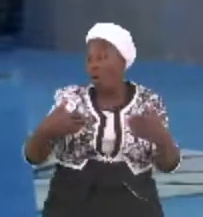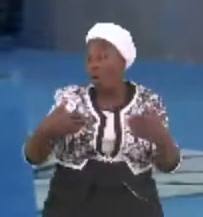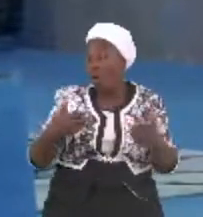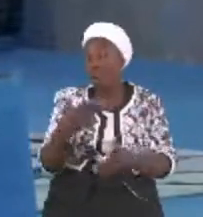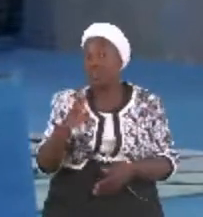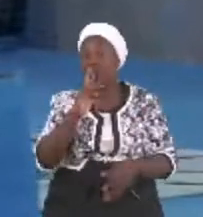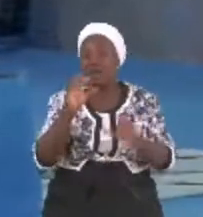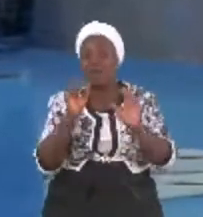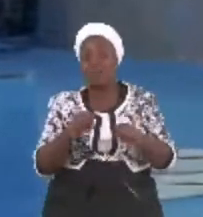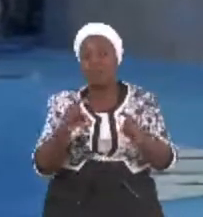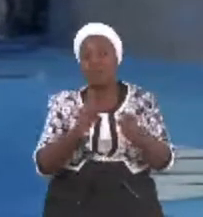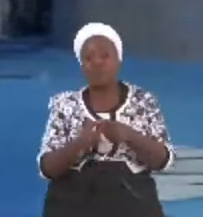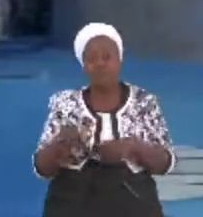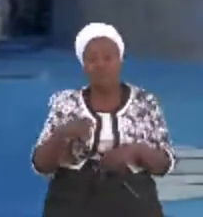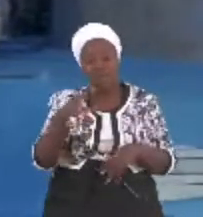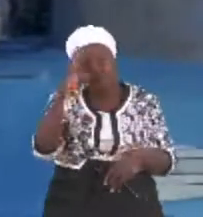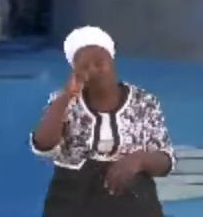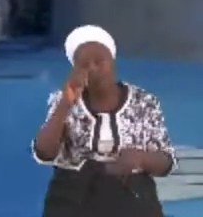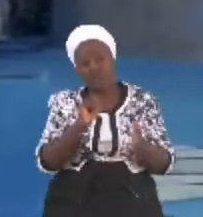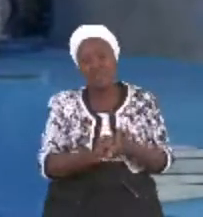celui qui croit.